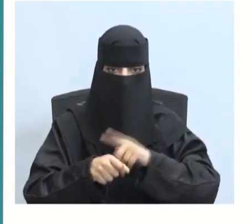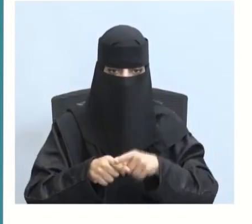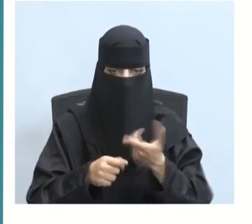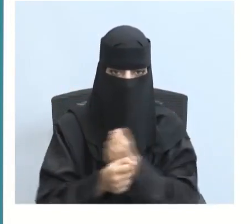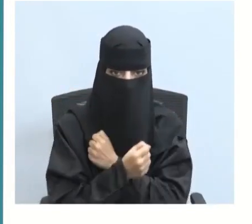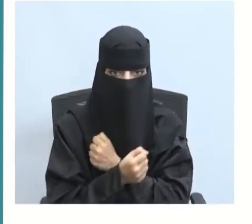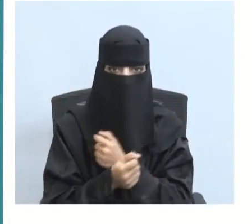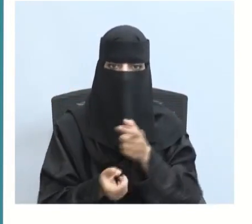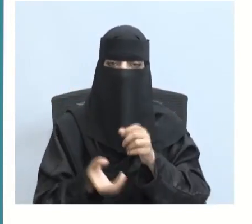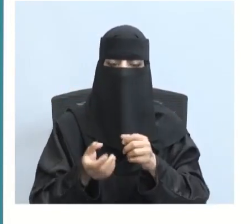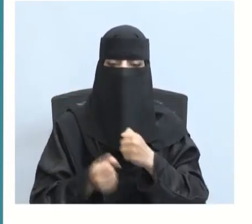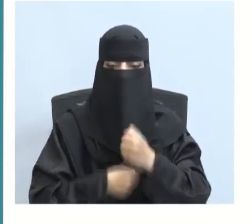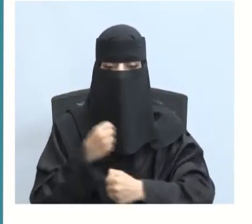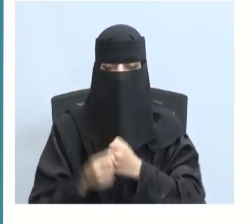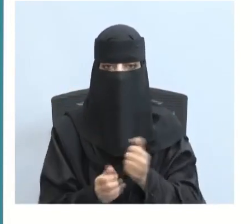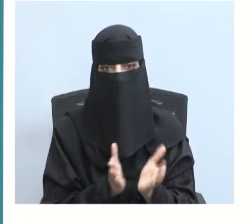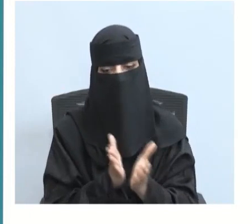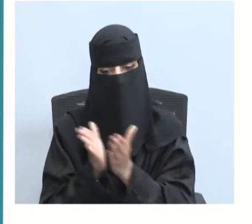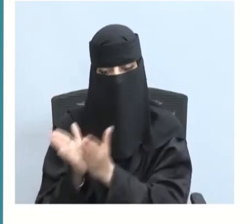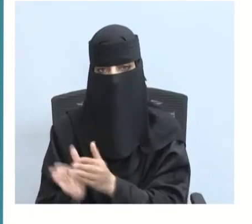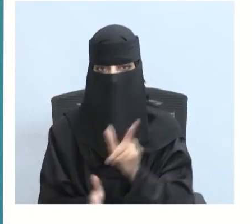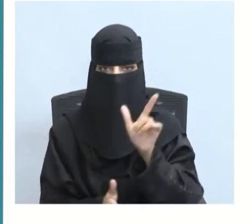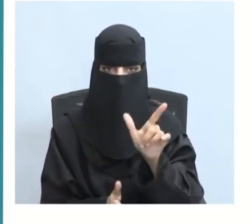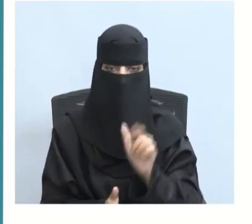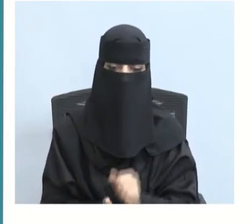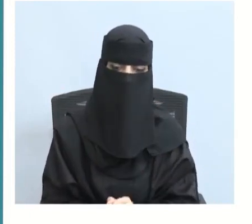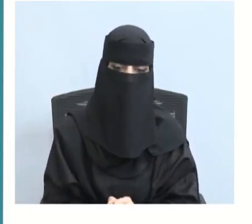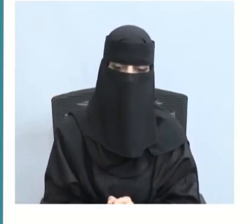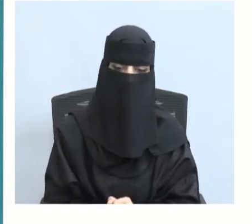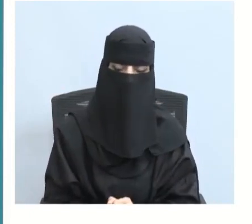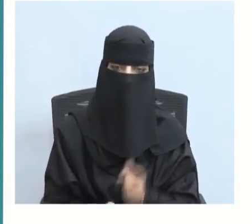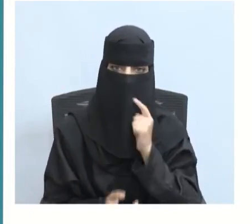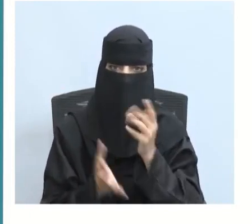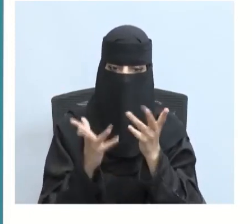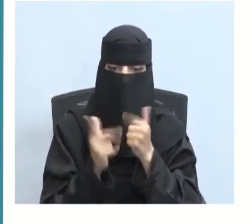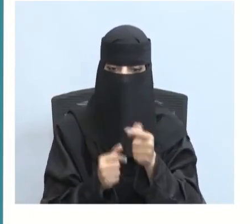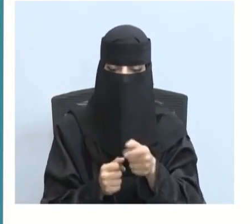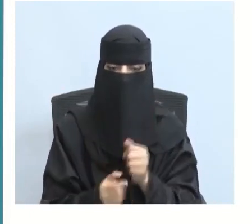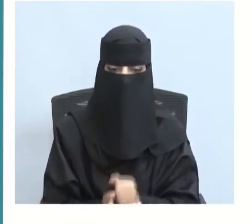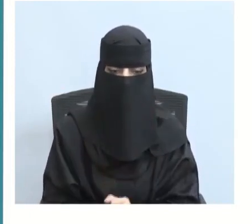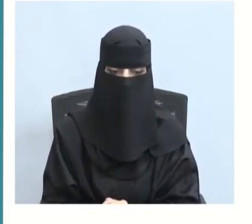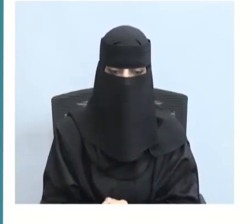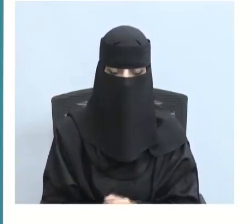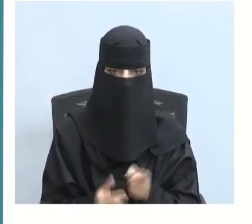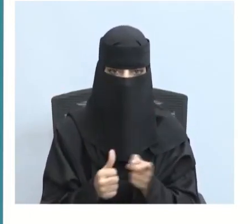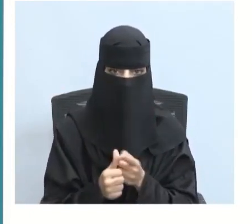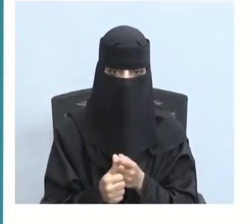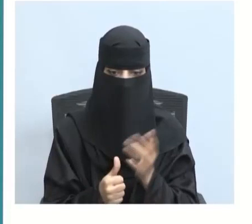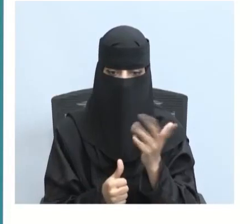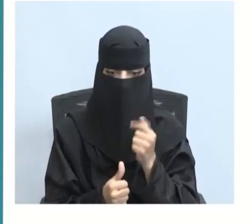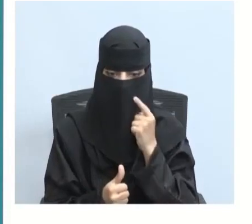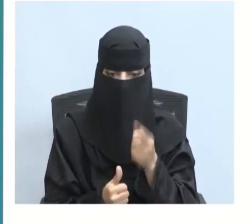صحيح لدينا ارقام وقياسات علميه في العلوم اول هذه